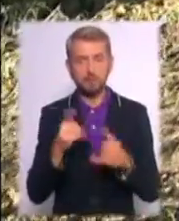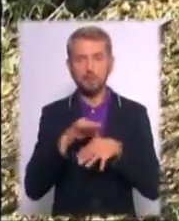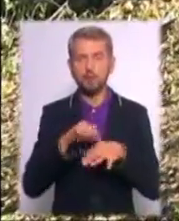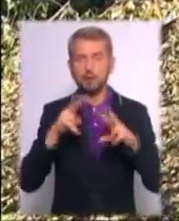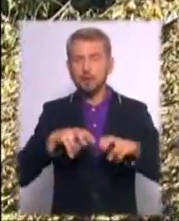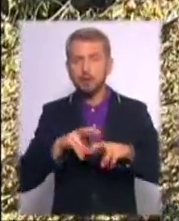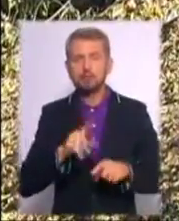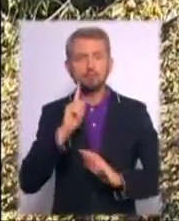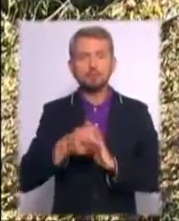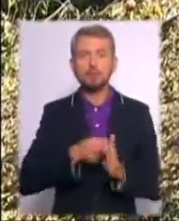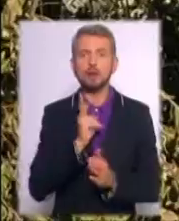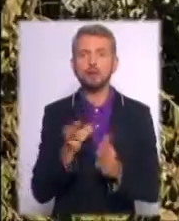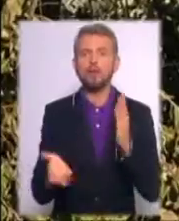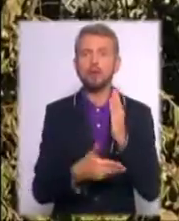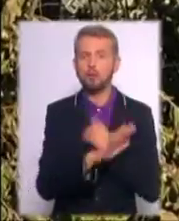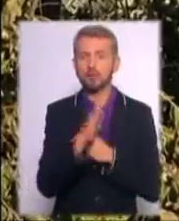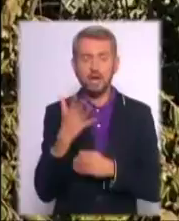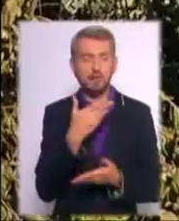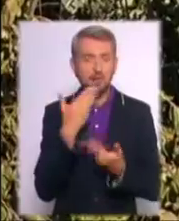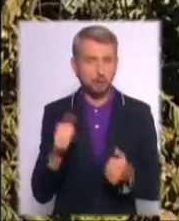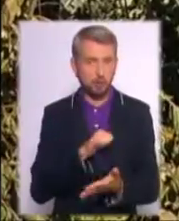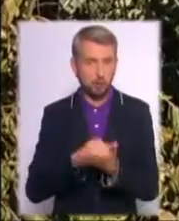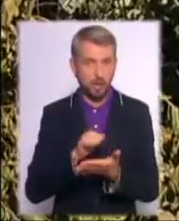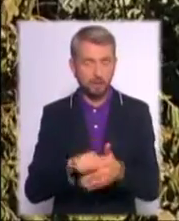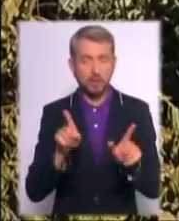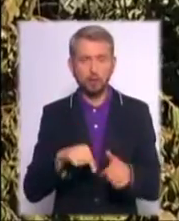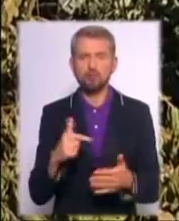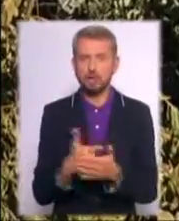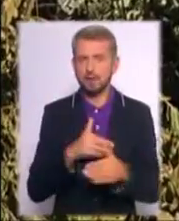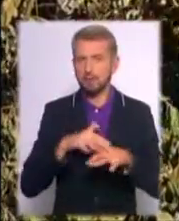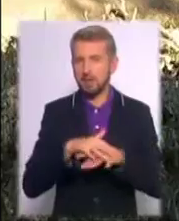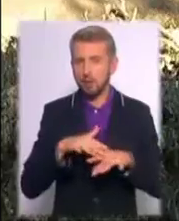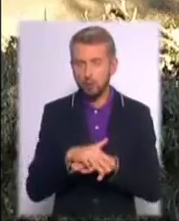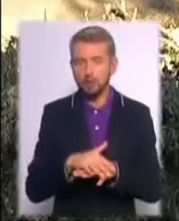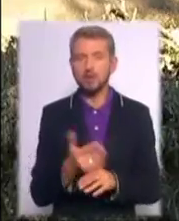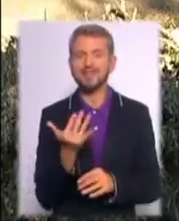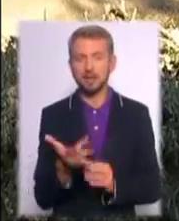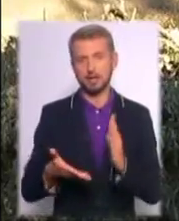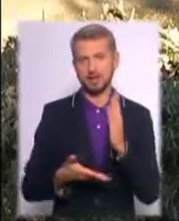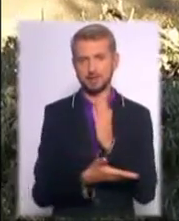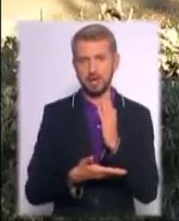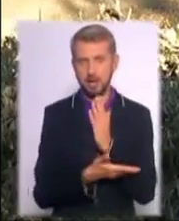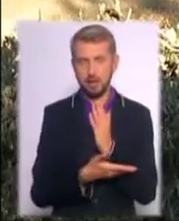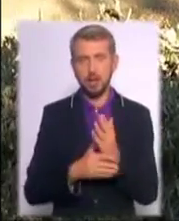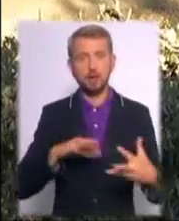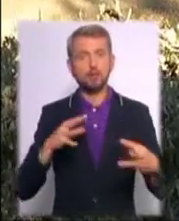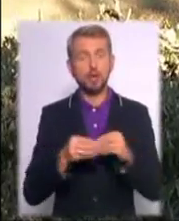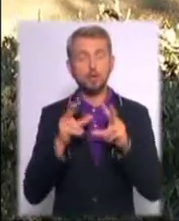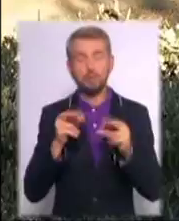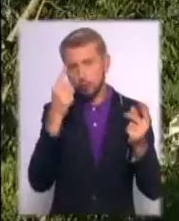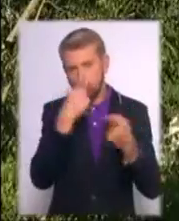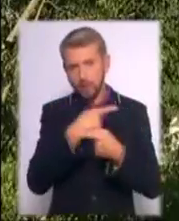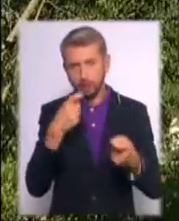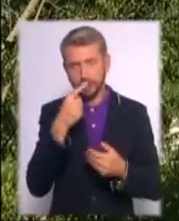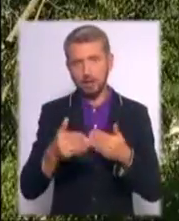тих, хто вирубав дерева, не маючи усіх документів, а також ще раз підрахують вже спиляне. Результати обіцяють оприлюднити уже найближчим